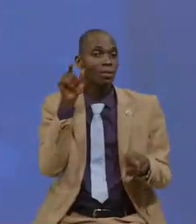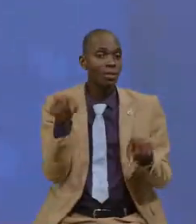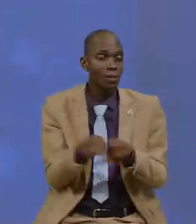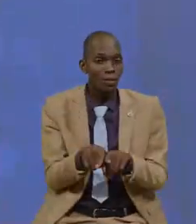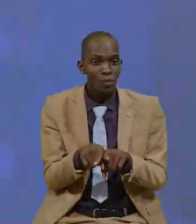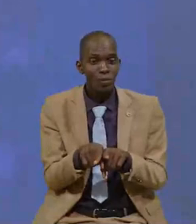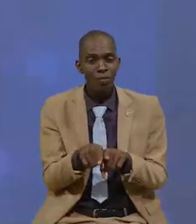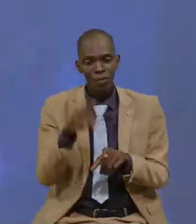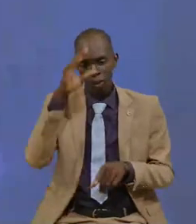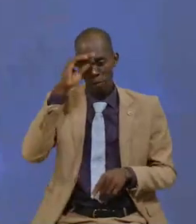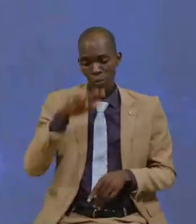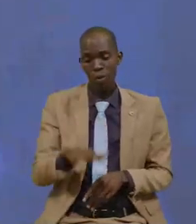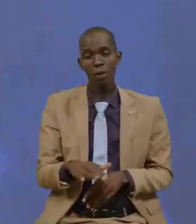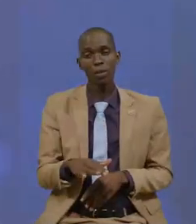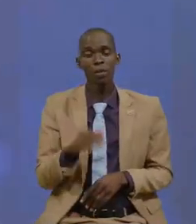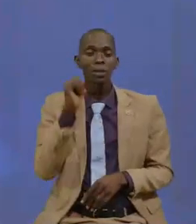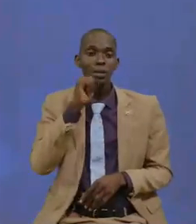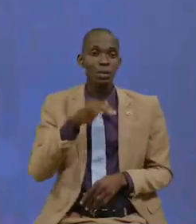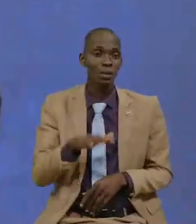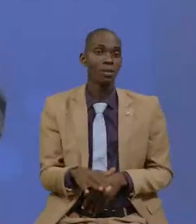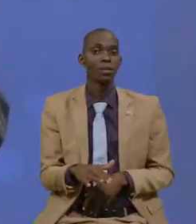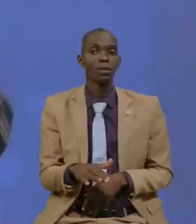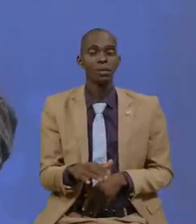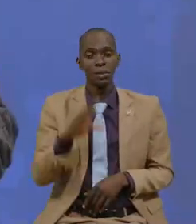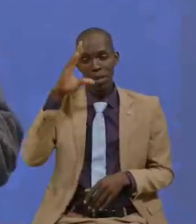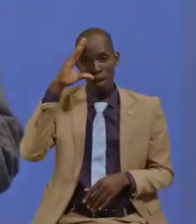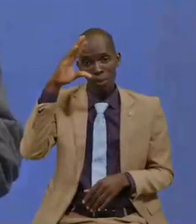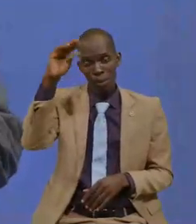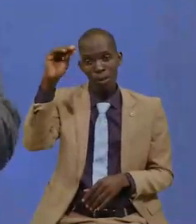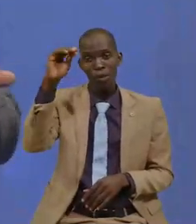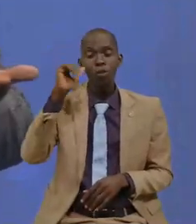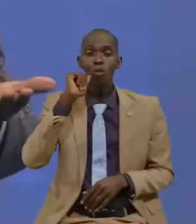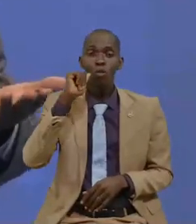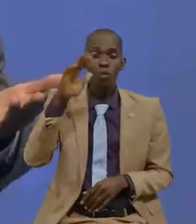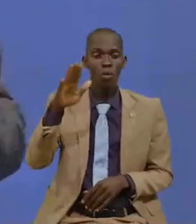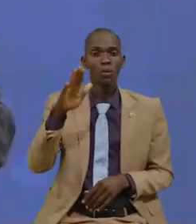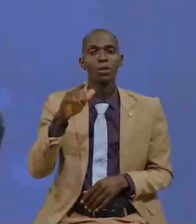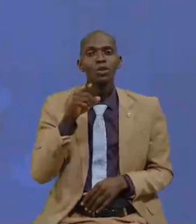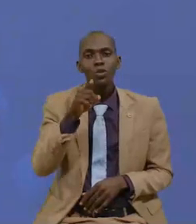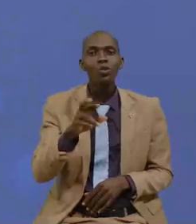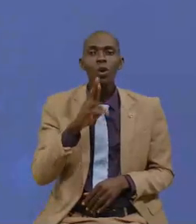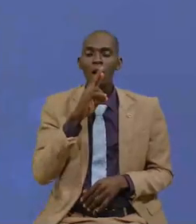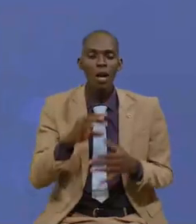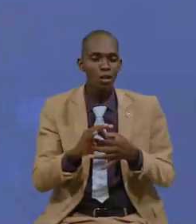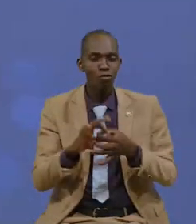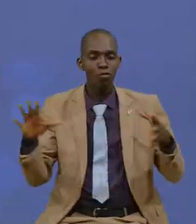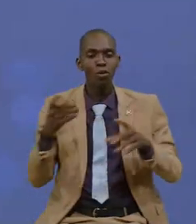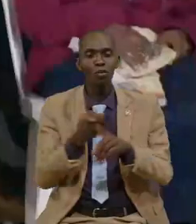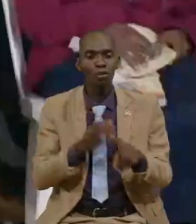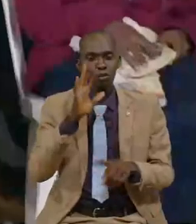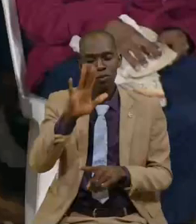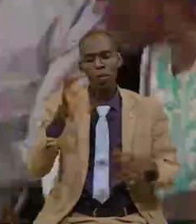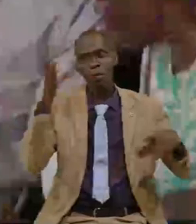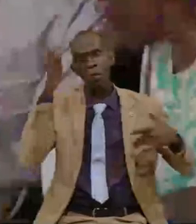frère. » Sœur, garçon, fille, homme, femme, tu